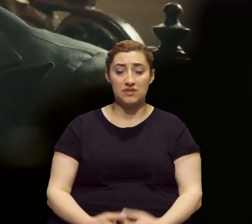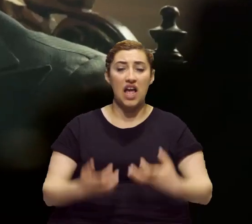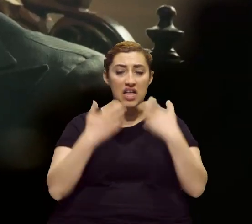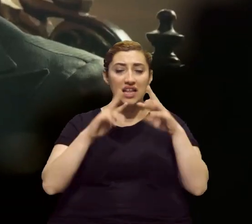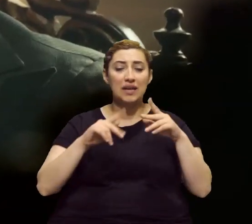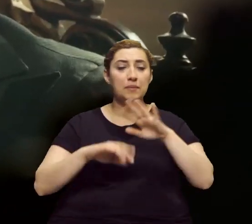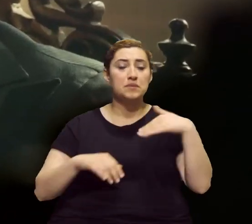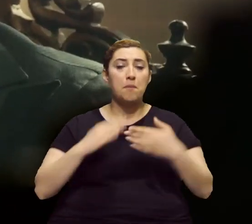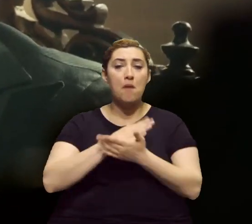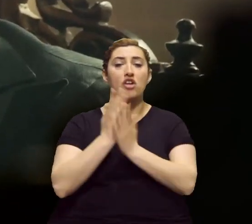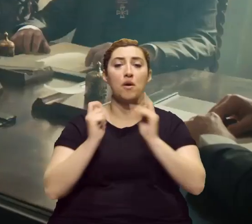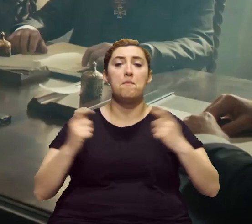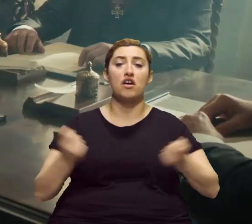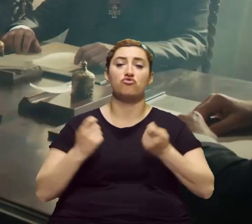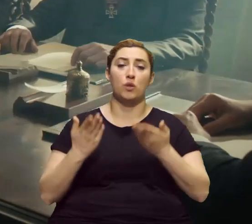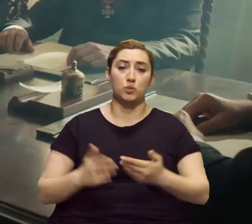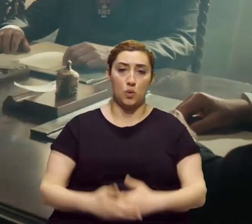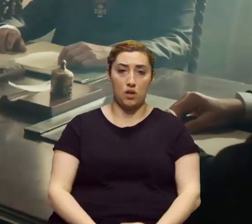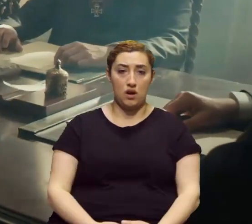Sırtlanlar gibi bizi parçalamaya çalışıyorlar.